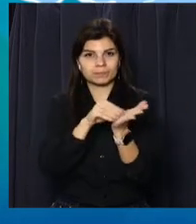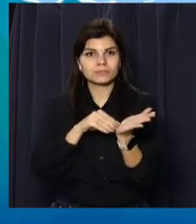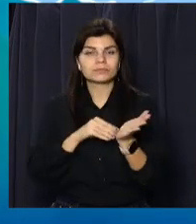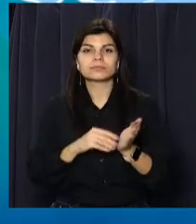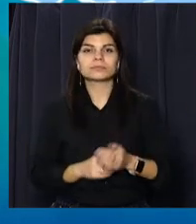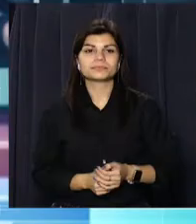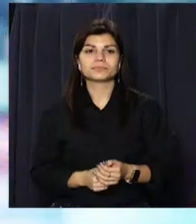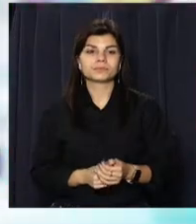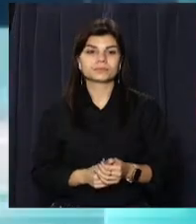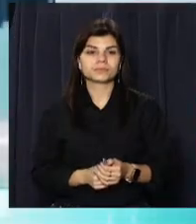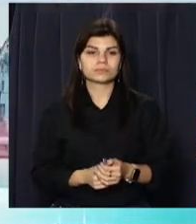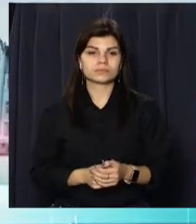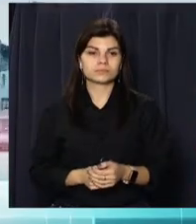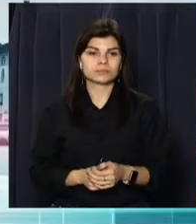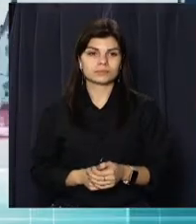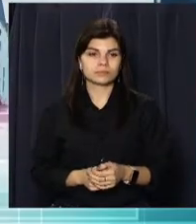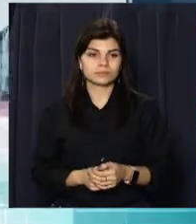здоров'я.